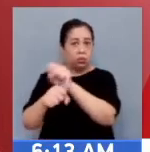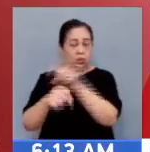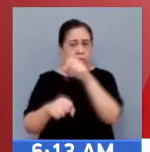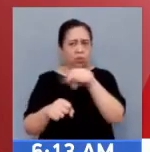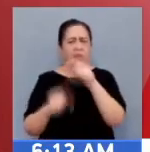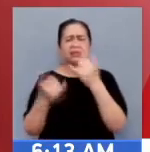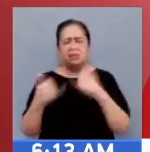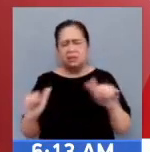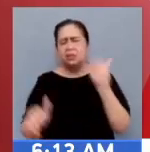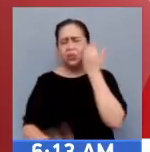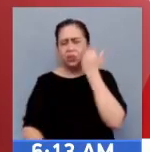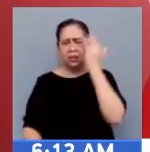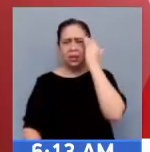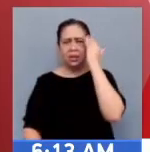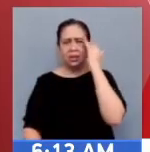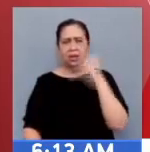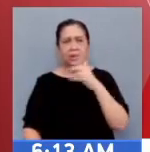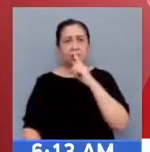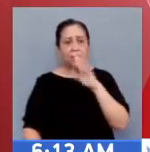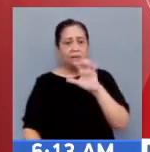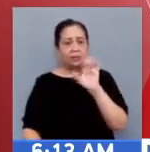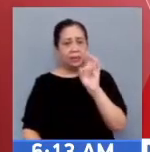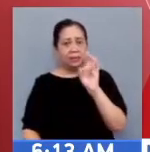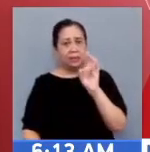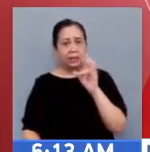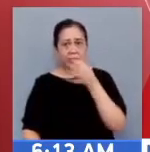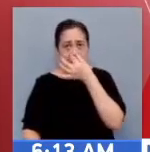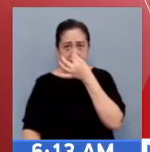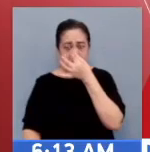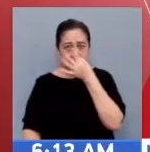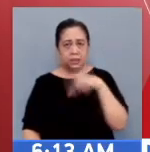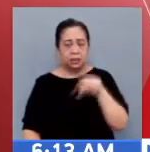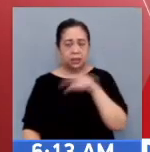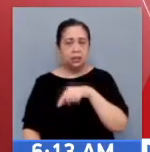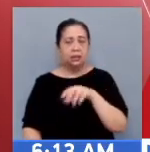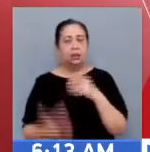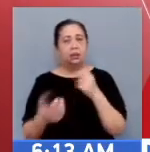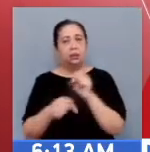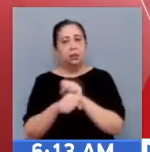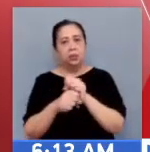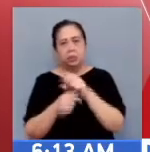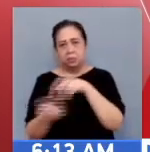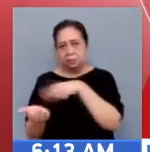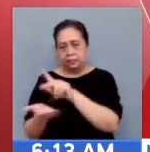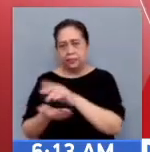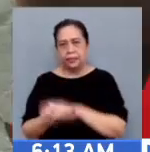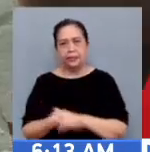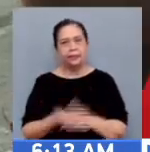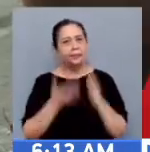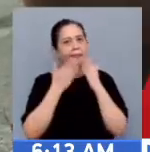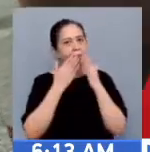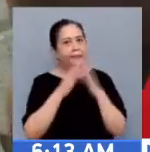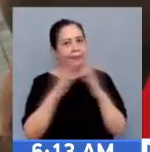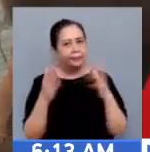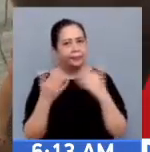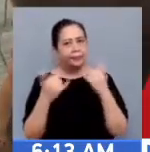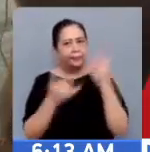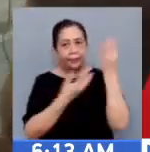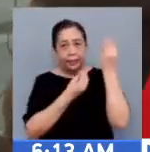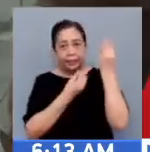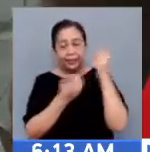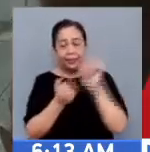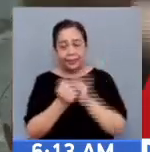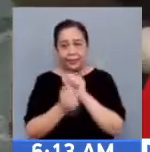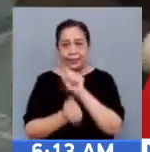kasi 570 pesos lamang dito. Alright. Sa ano. Alright, marami pong salamat. Salamat. At makikibalita pa rin po kami sa inyo, no, para